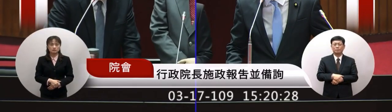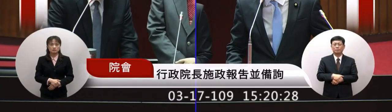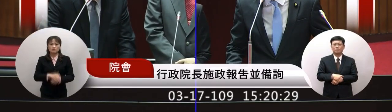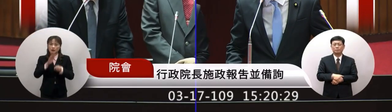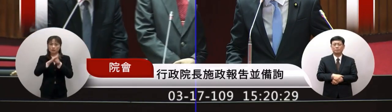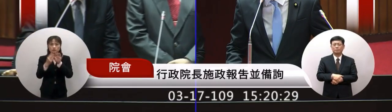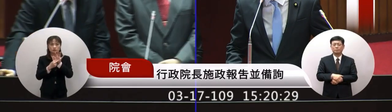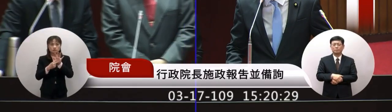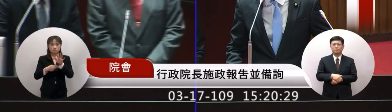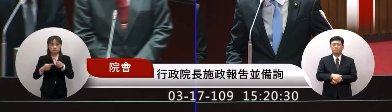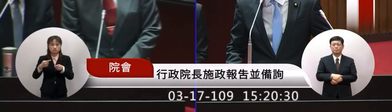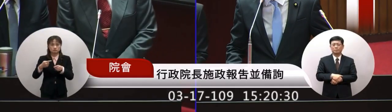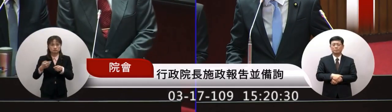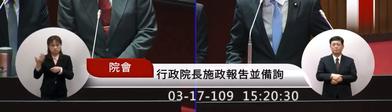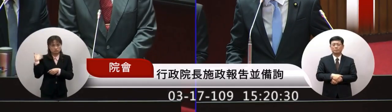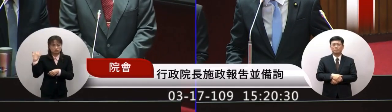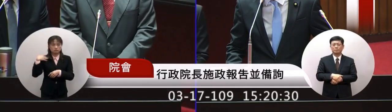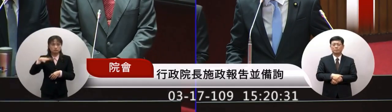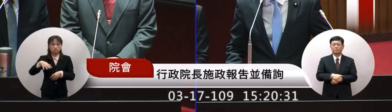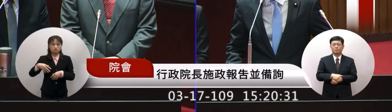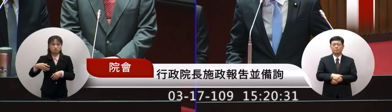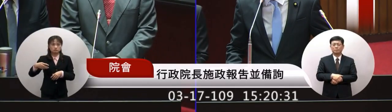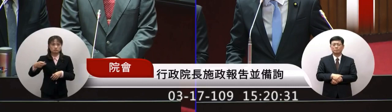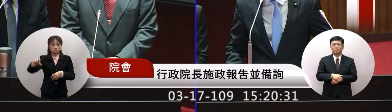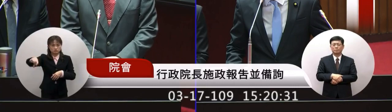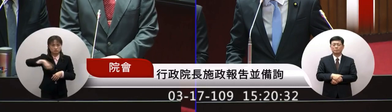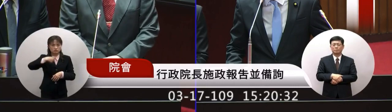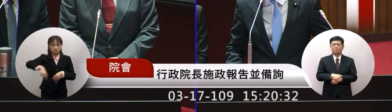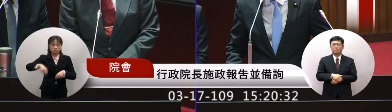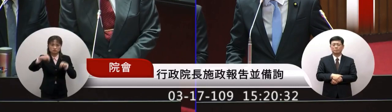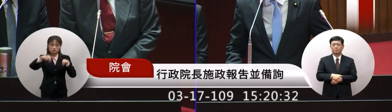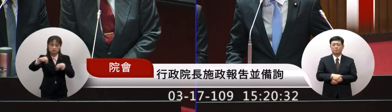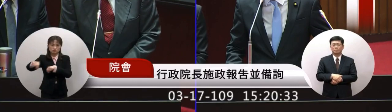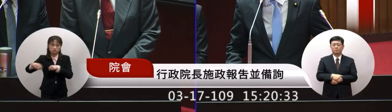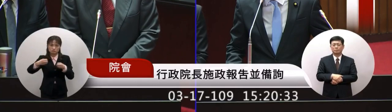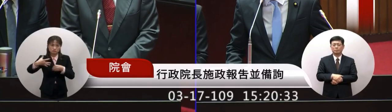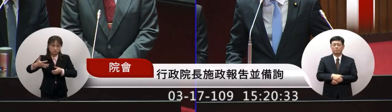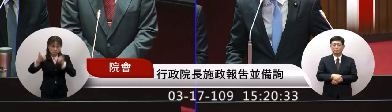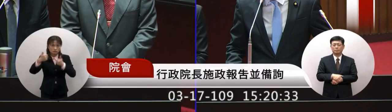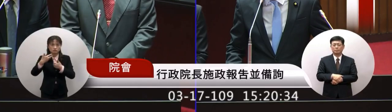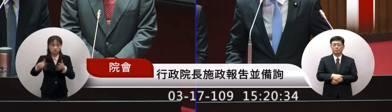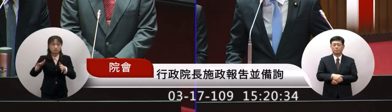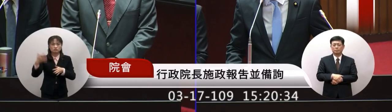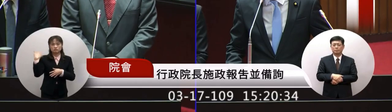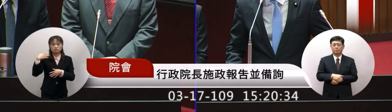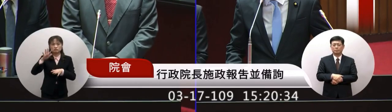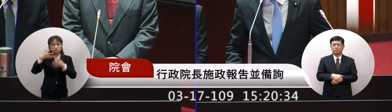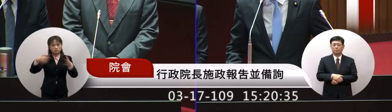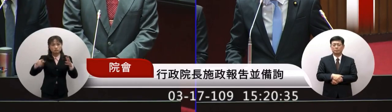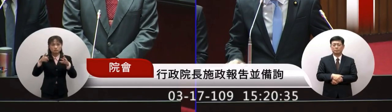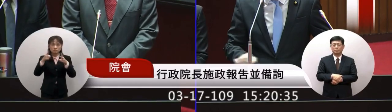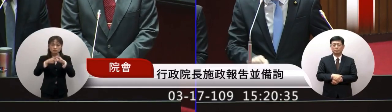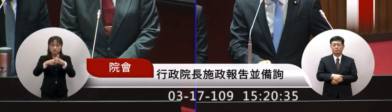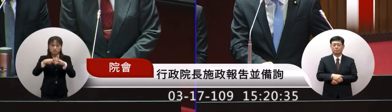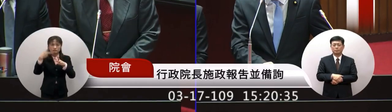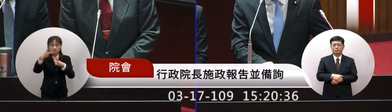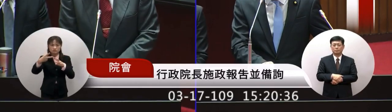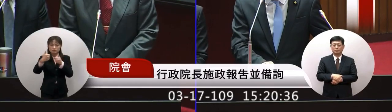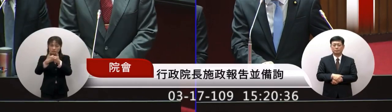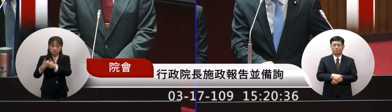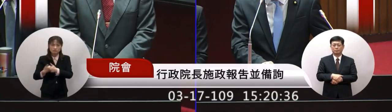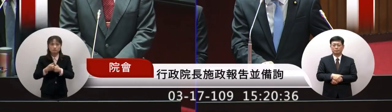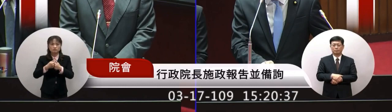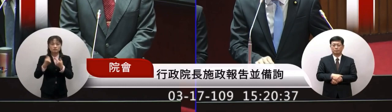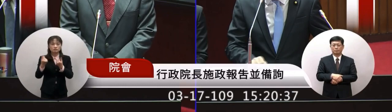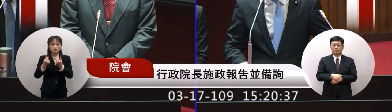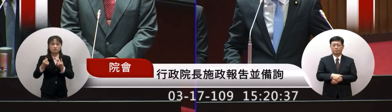两岸签署很多的这个协议，后续有很多所谓的小两会，那么有关民航，包括过去所谓加班机等